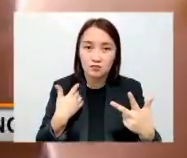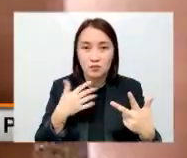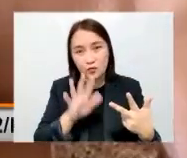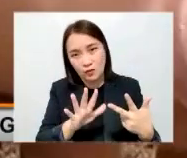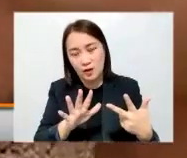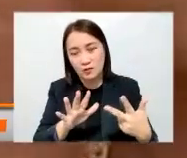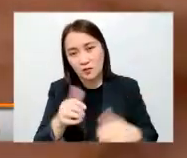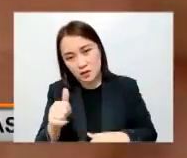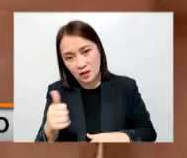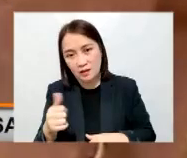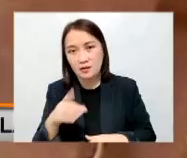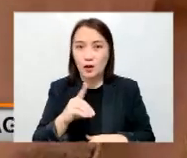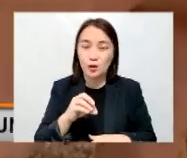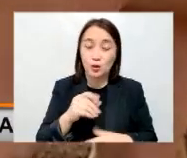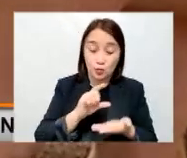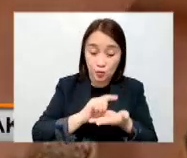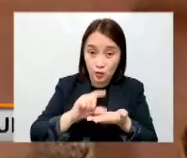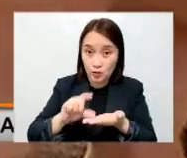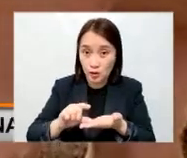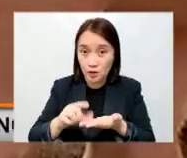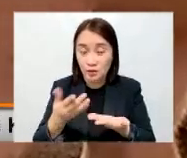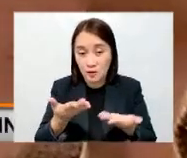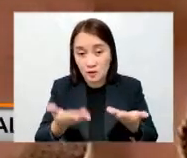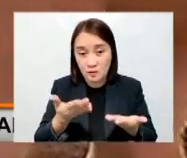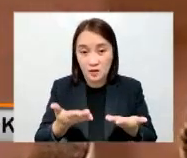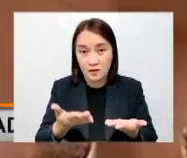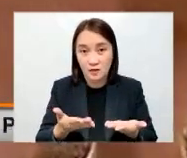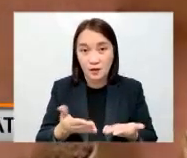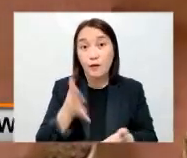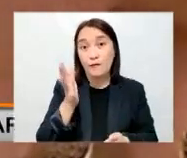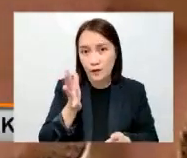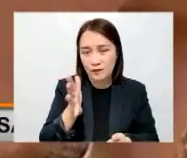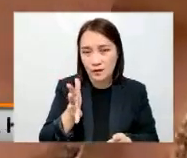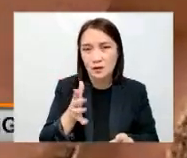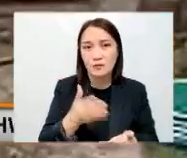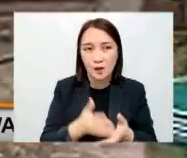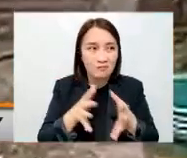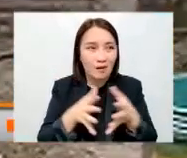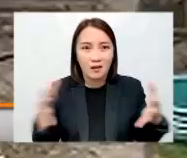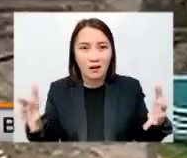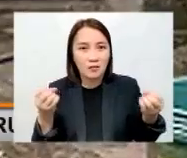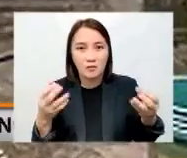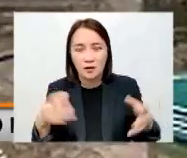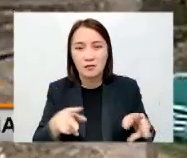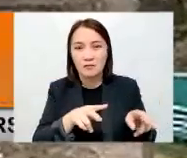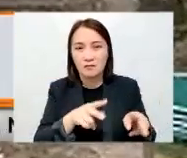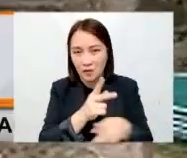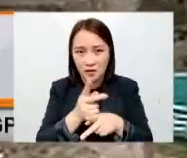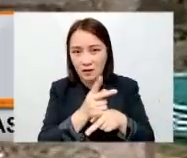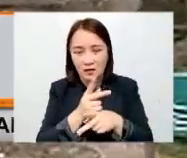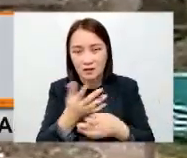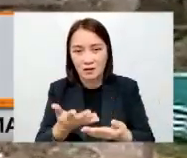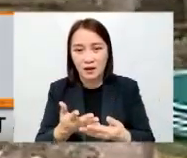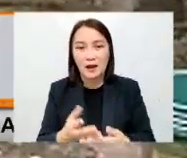yan sa mga maliliit na magbababoy. May 50 doses per pack naman para sa commercial growers. Tinatayang aabot sa 600 piso ang kada dose ng bakuna,